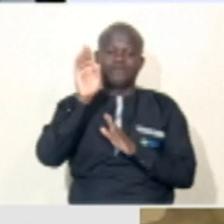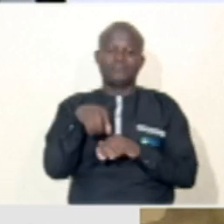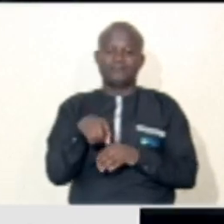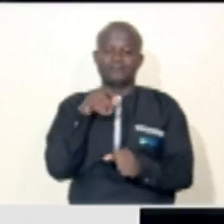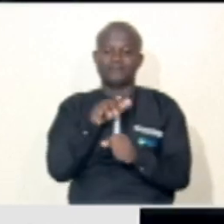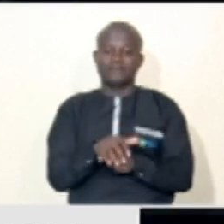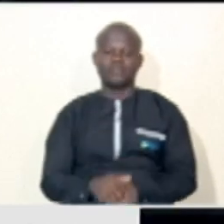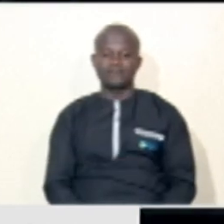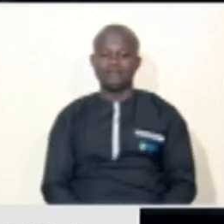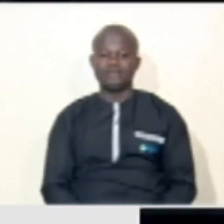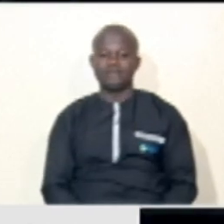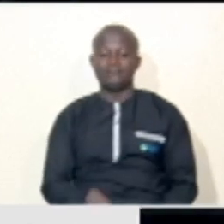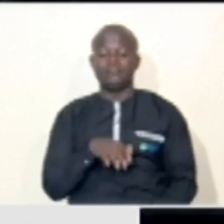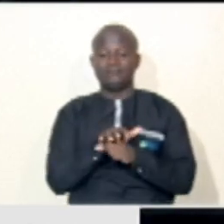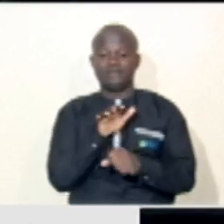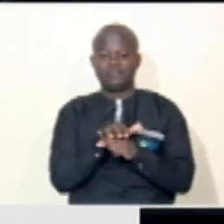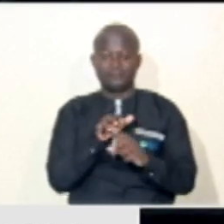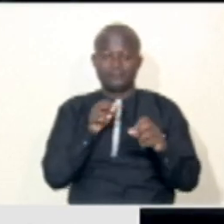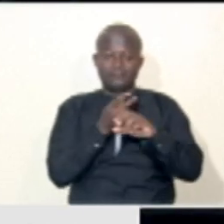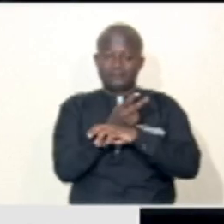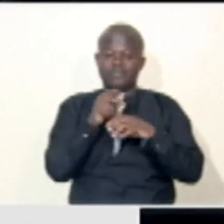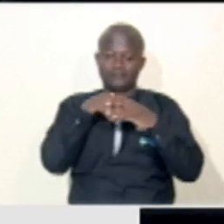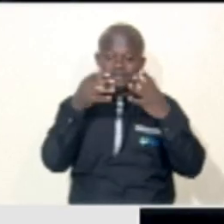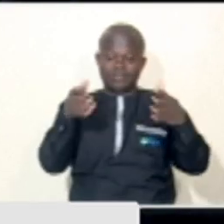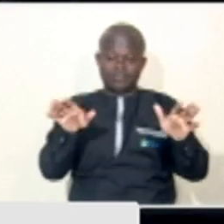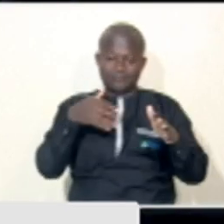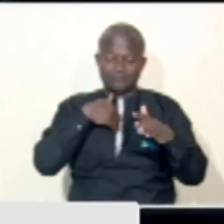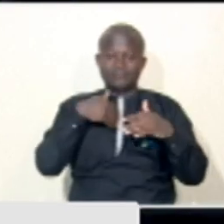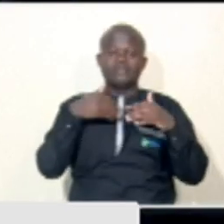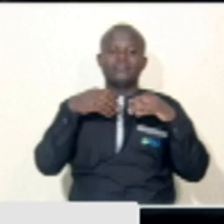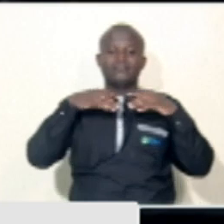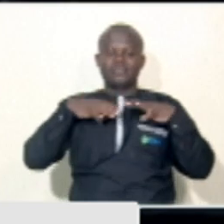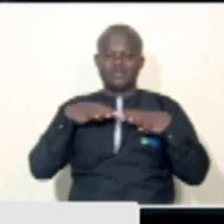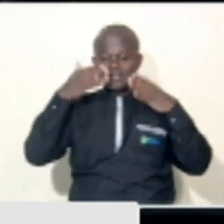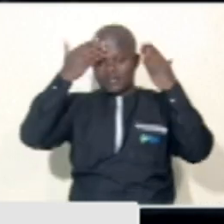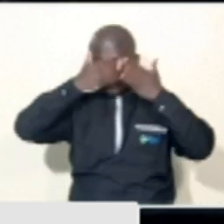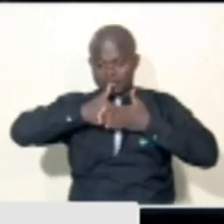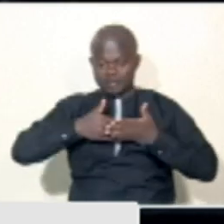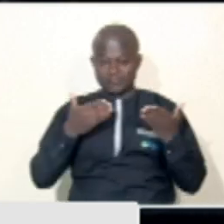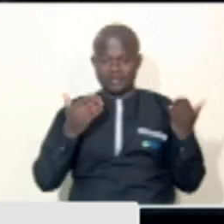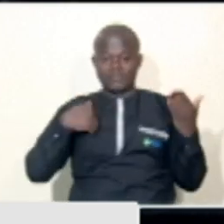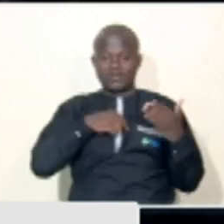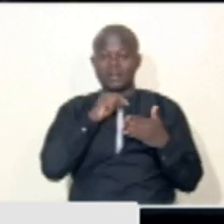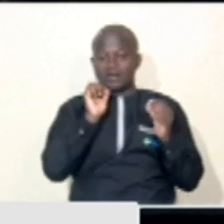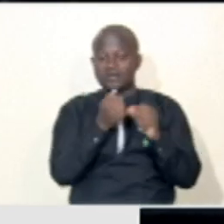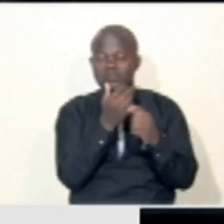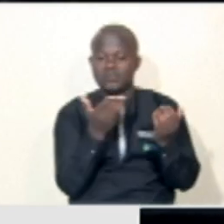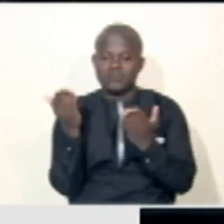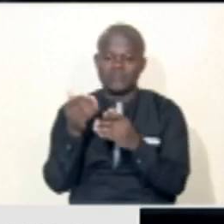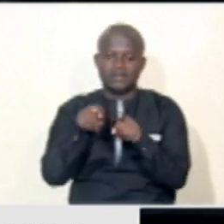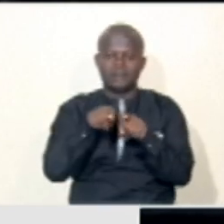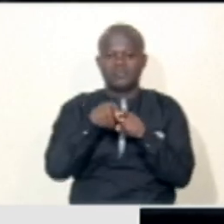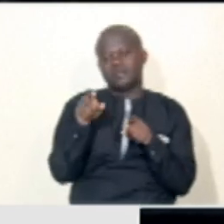Turabikeneye gukora cyane igihe wabonye amasaha y'akazi kaba karangiye bafite ka off ka nimugoroba ntabwo tubasha kubakira nk'uko